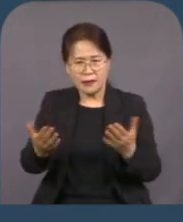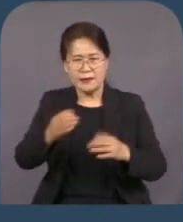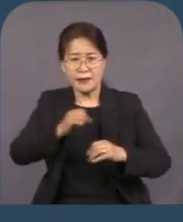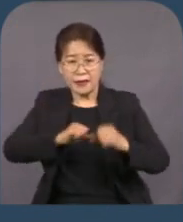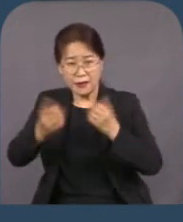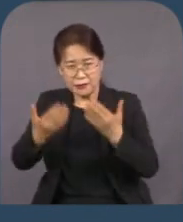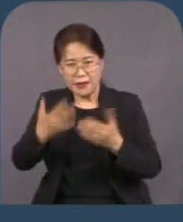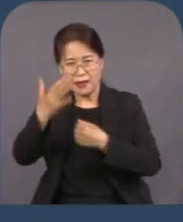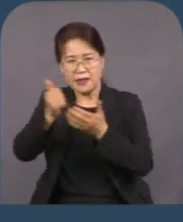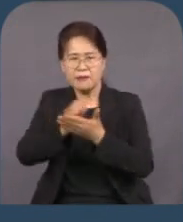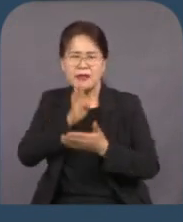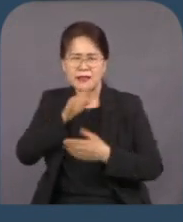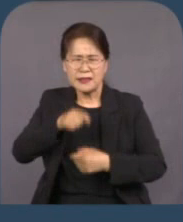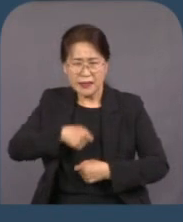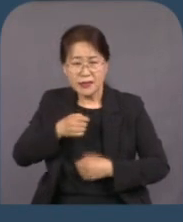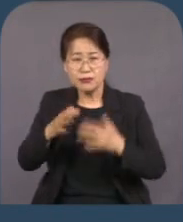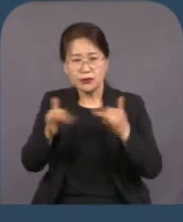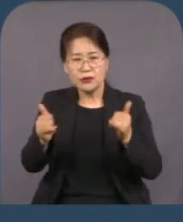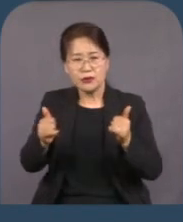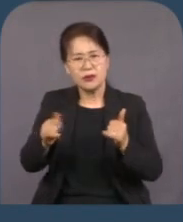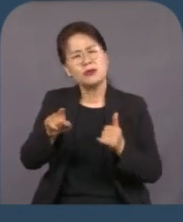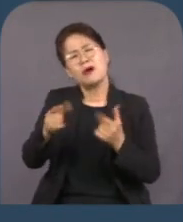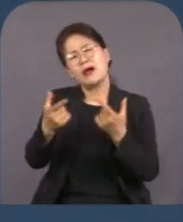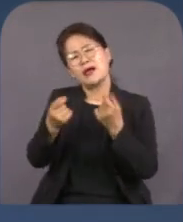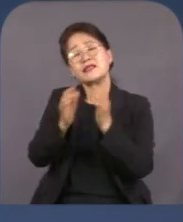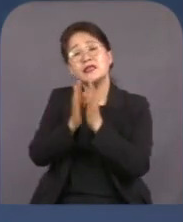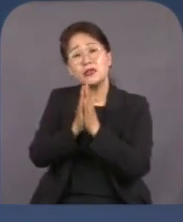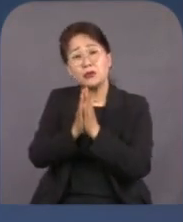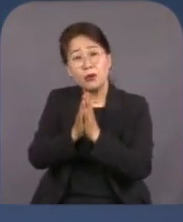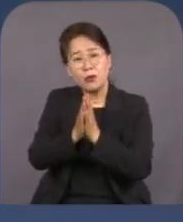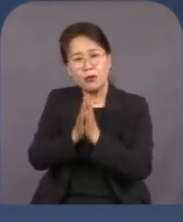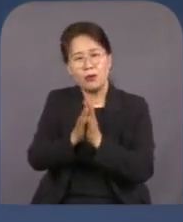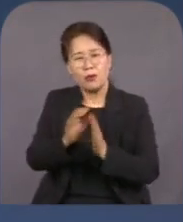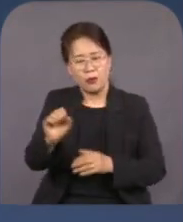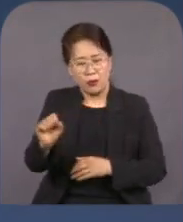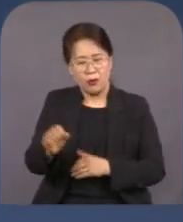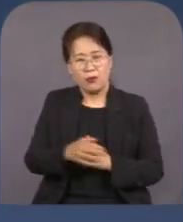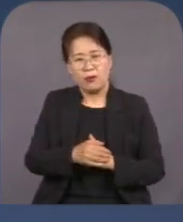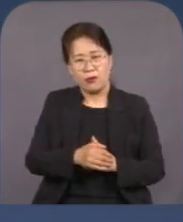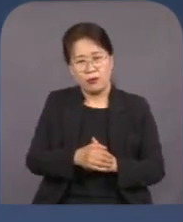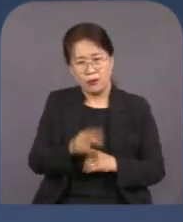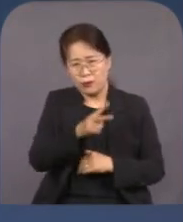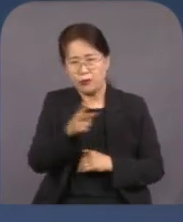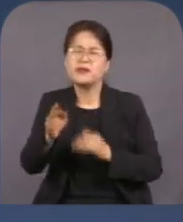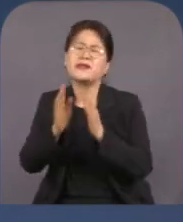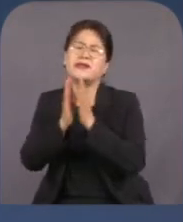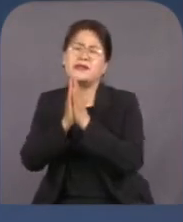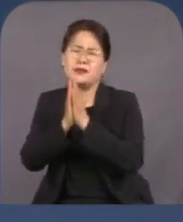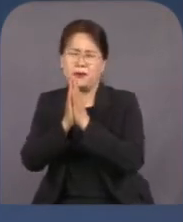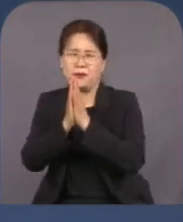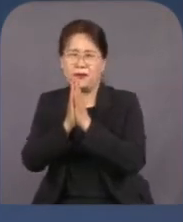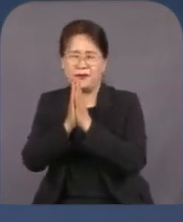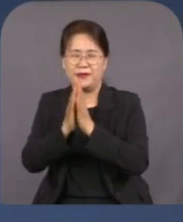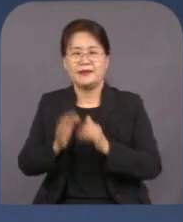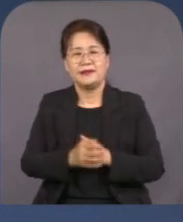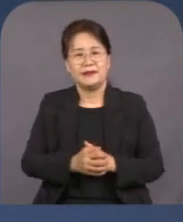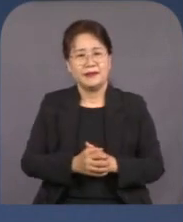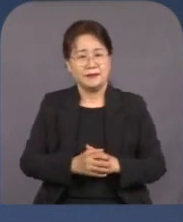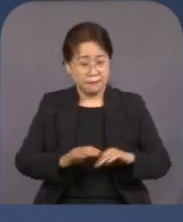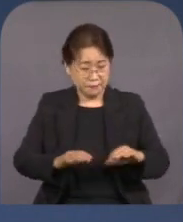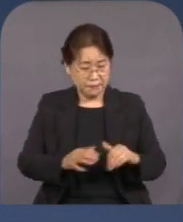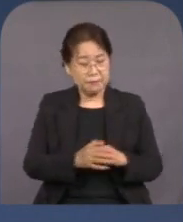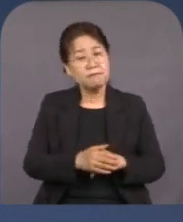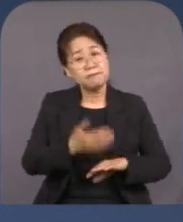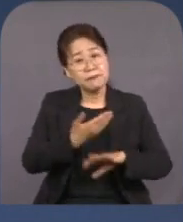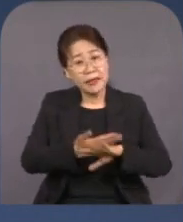하나님의 신실하신 분이십니다 뭐 이런 기도가 뭐예요 이게 바로 기도라는 거야 이런 내용이 반면에